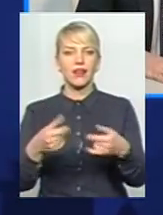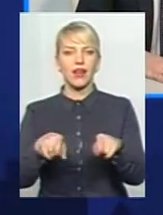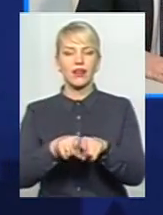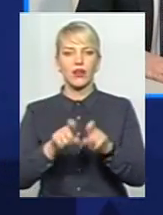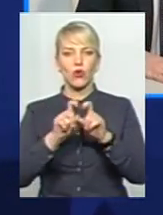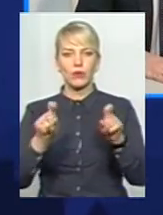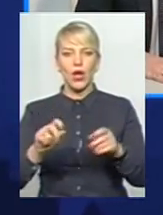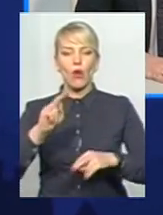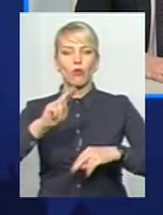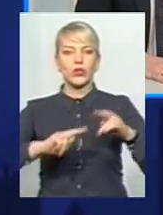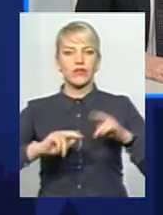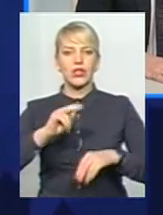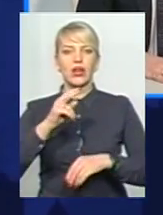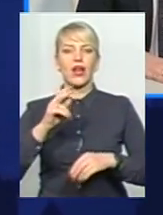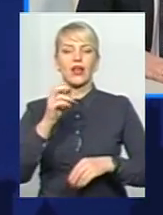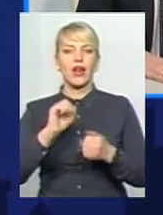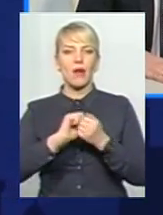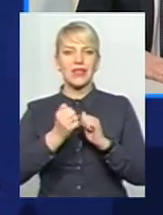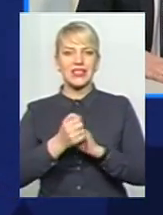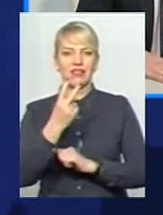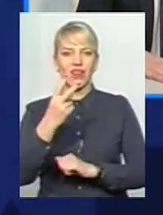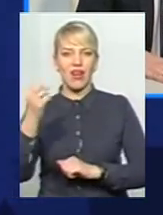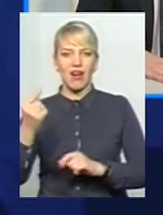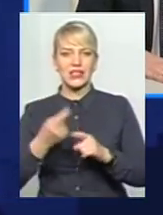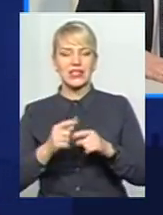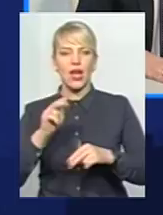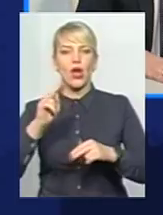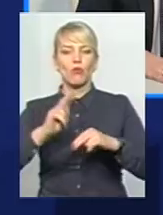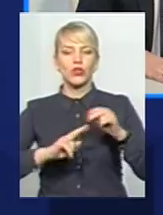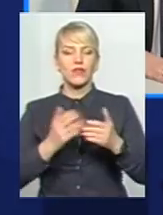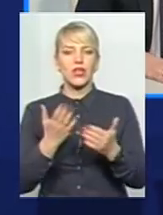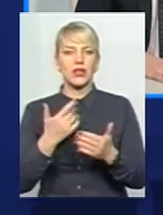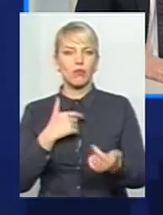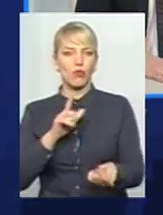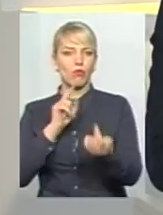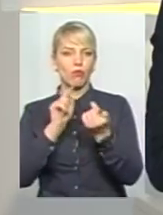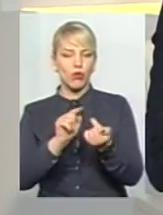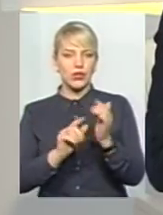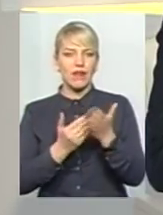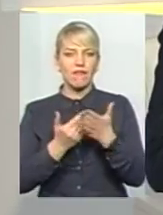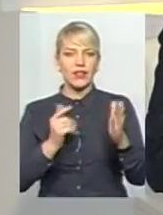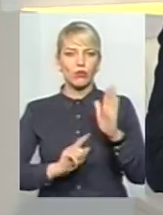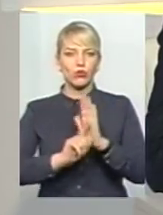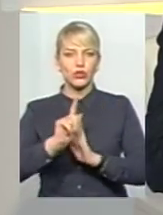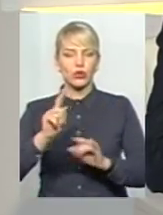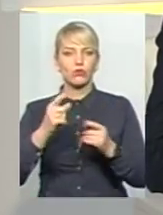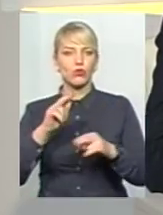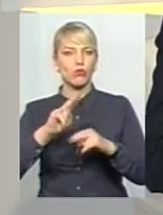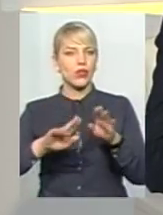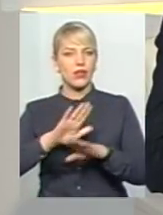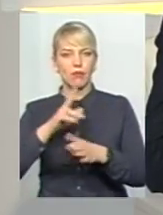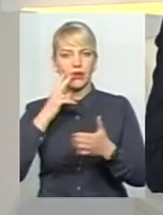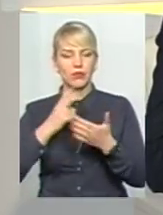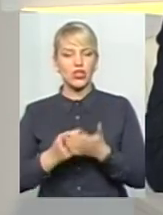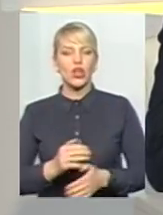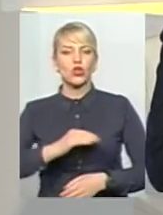Будівництво на Кам'янецькій 2А, про яке ви, власне, говорите, це будівництво, проти якого ми виступали з самого початку, тому що будівництво не передбачає